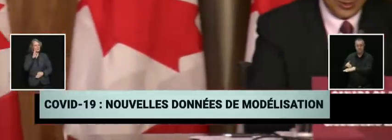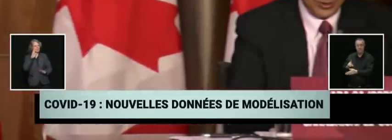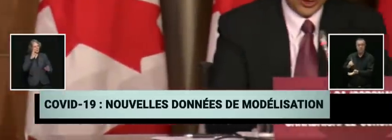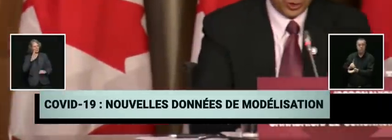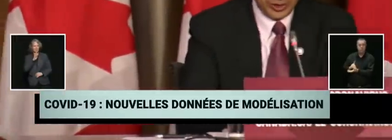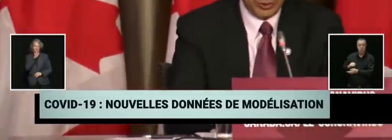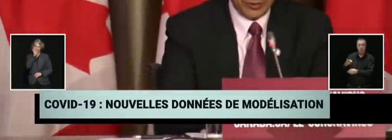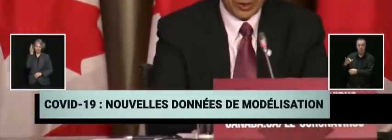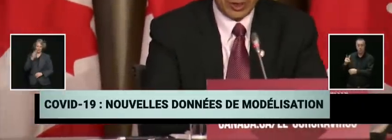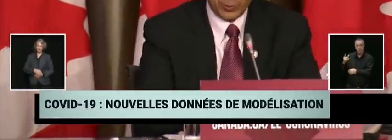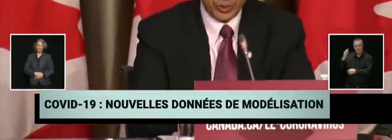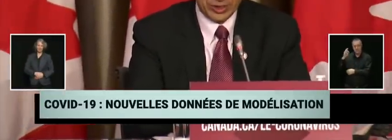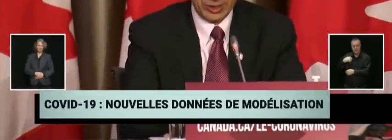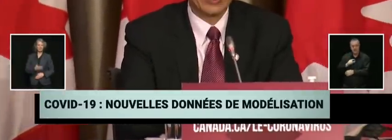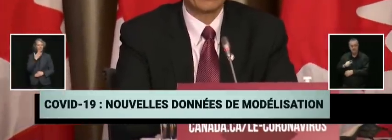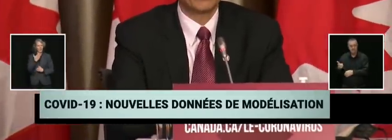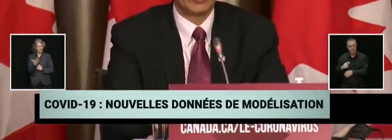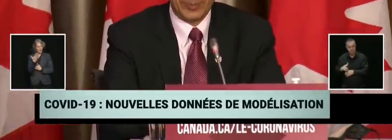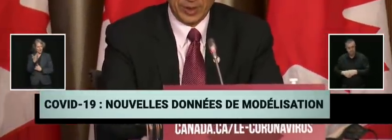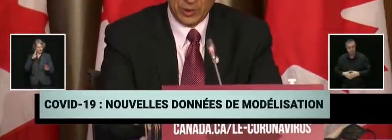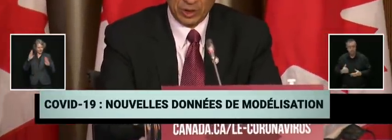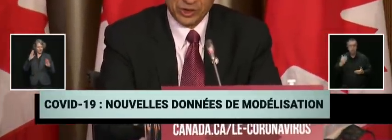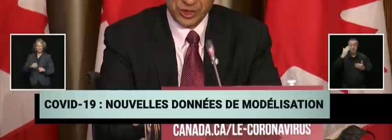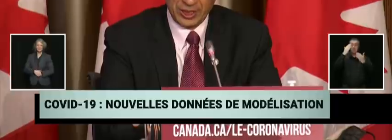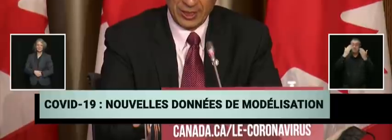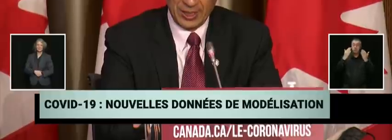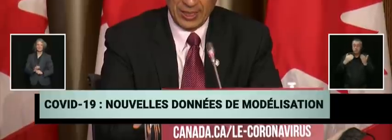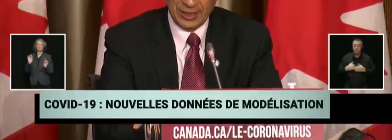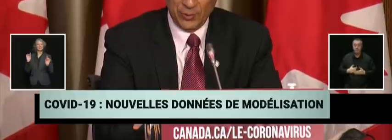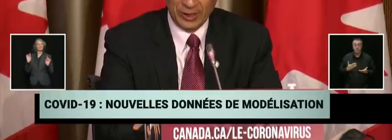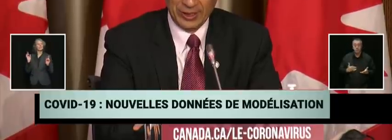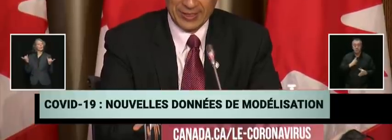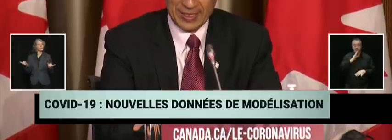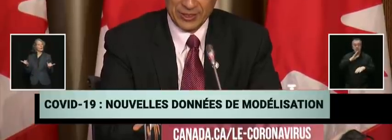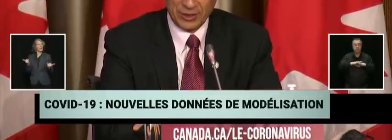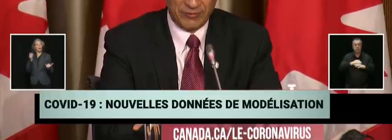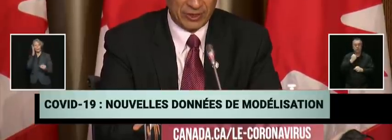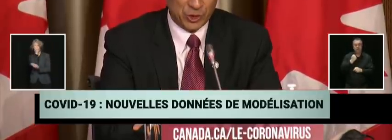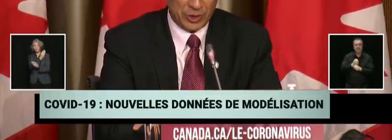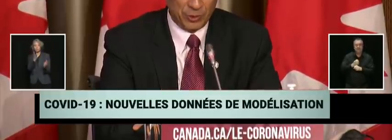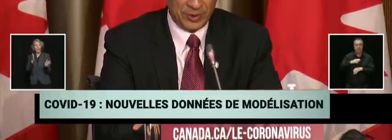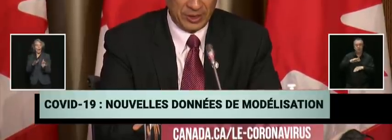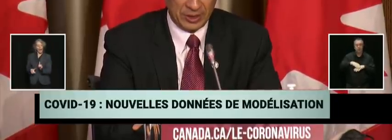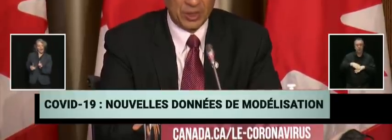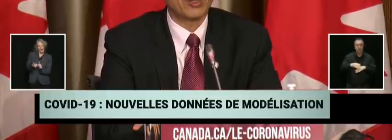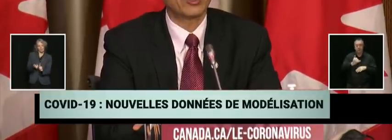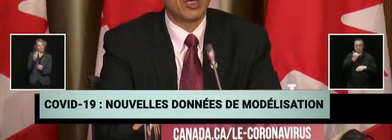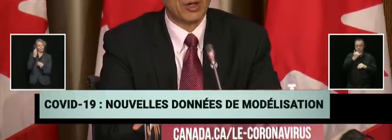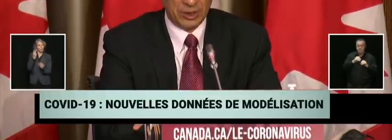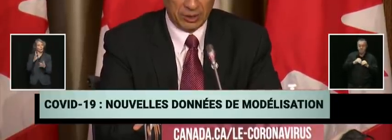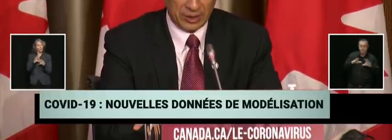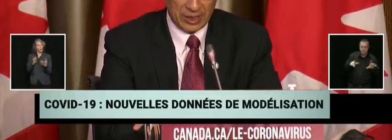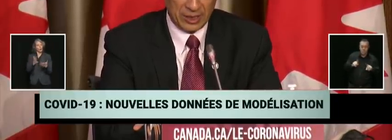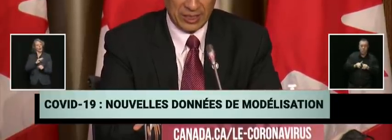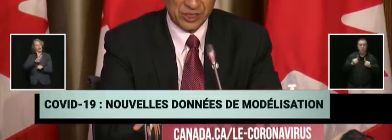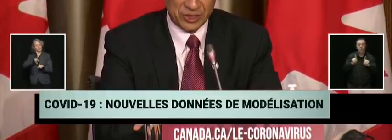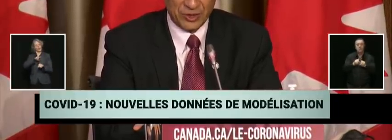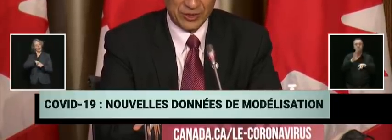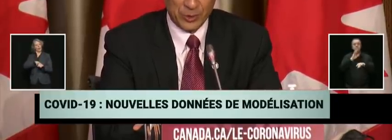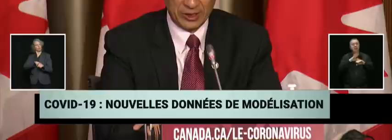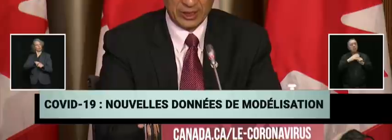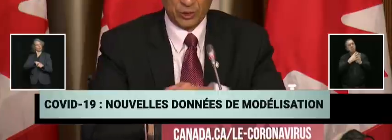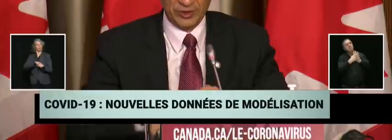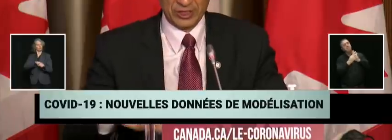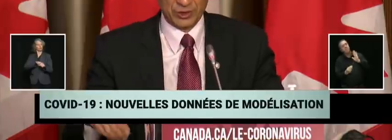à tous et à toutes. Aujourd'hui, nous ferons le point sur les travaux d'épidémiologie et de modélisation effectuées au pays qui orientent la